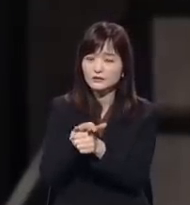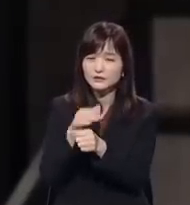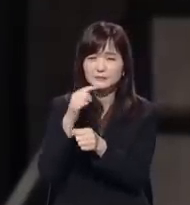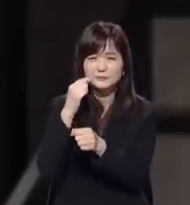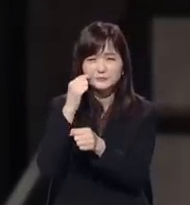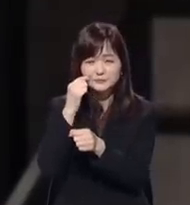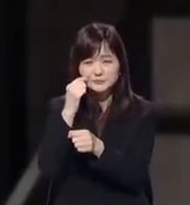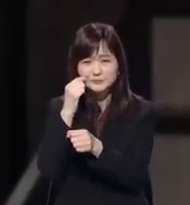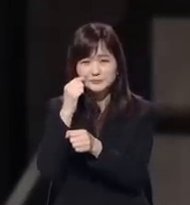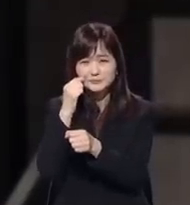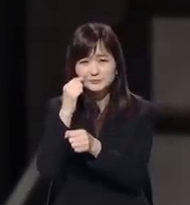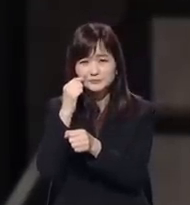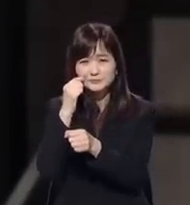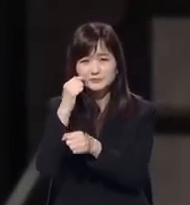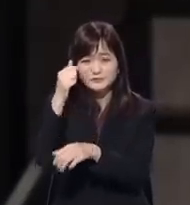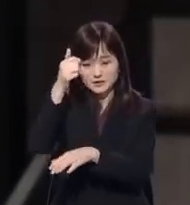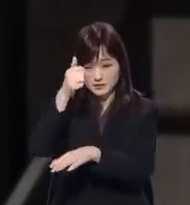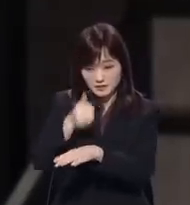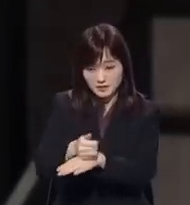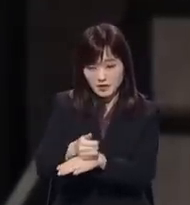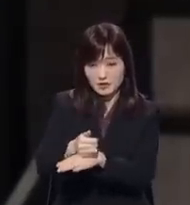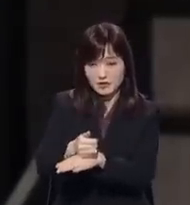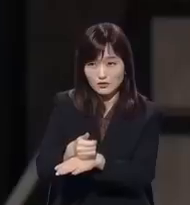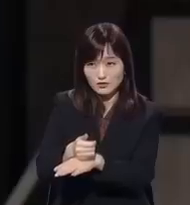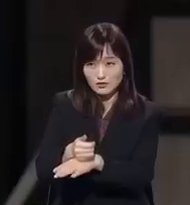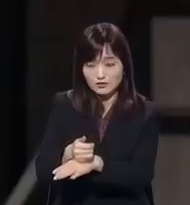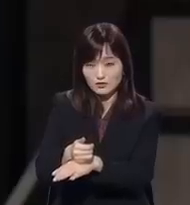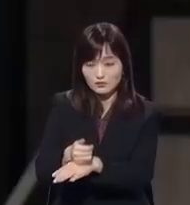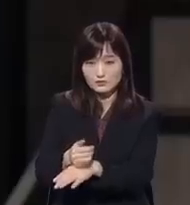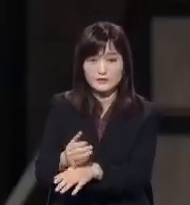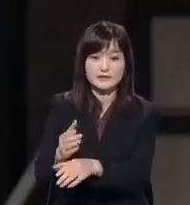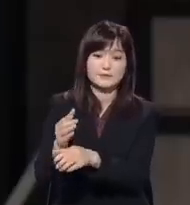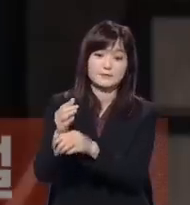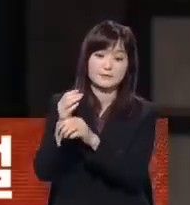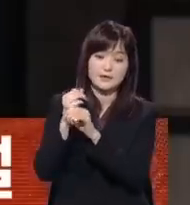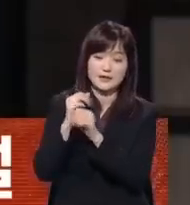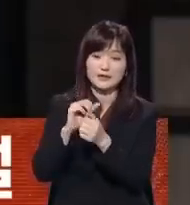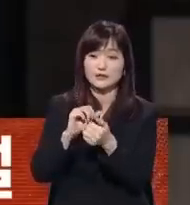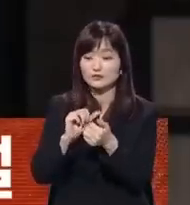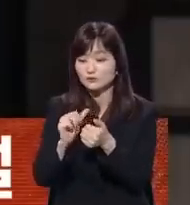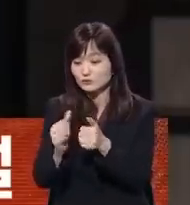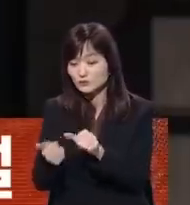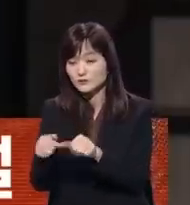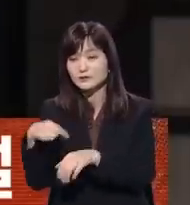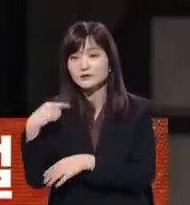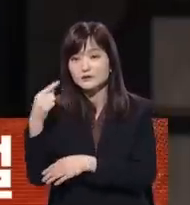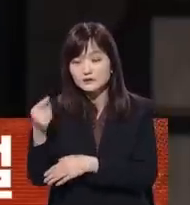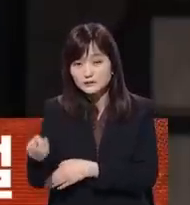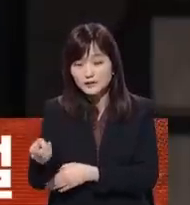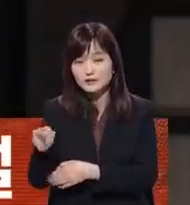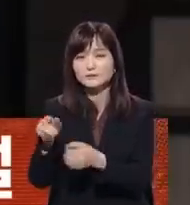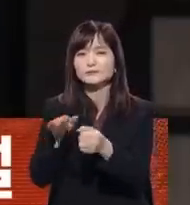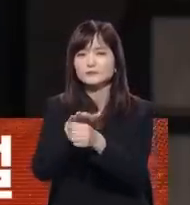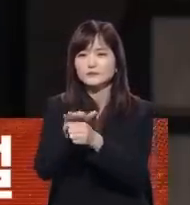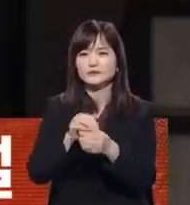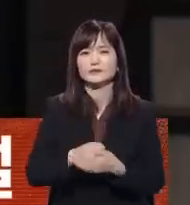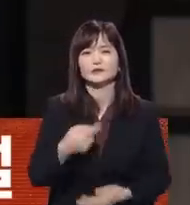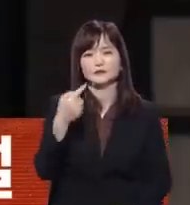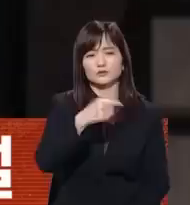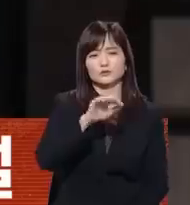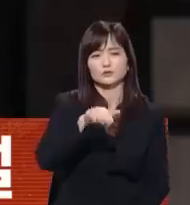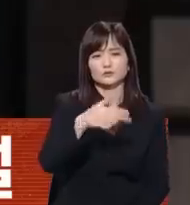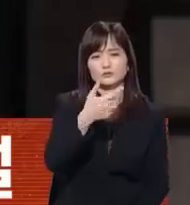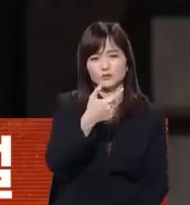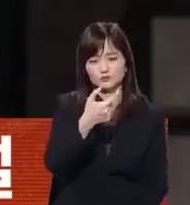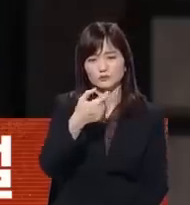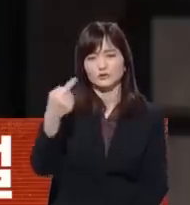못해서 극단적 선택을 해서 다음 생에서 우리가 행복을 이루자라고 해가지고 그 당시 1960년대 70년대는